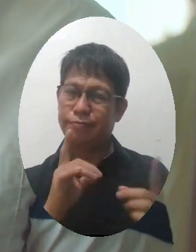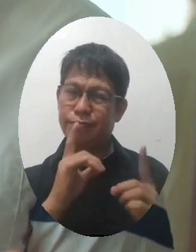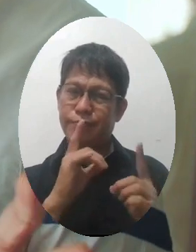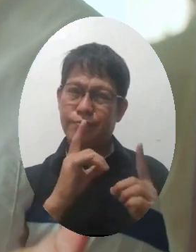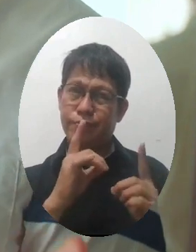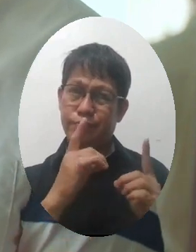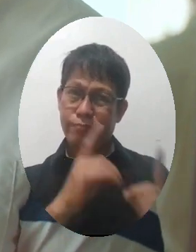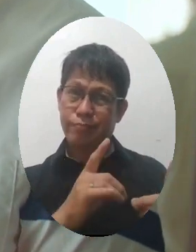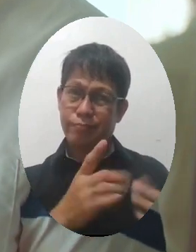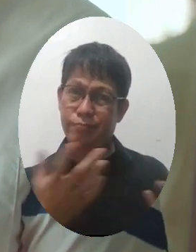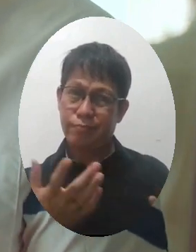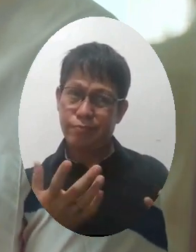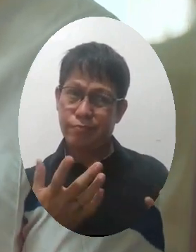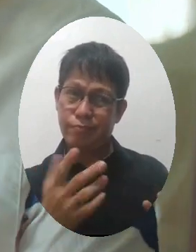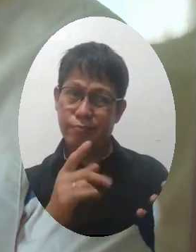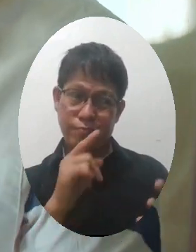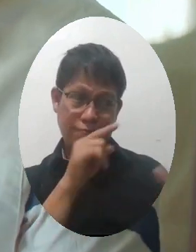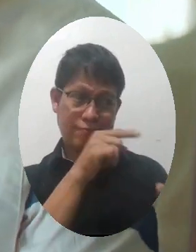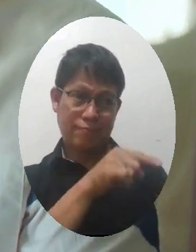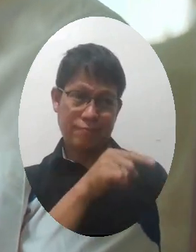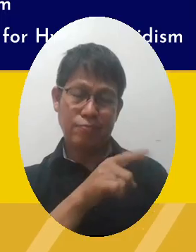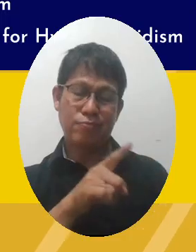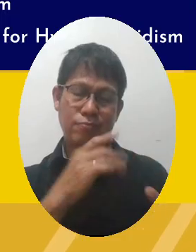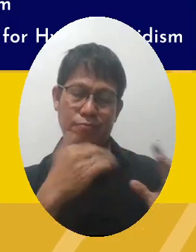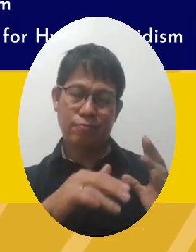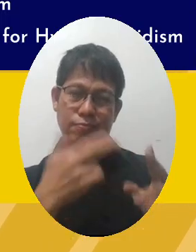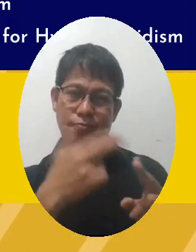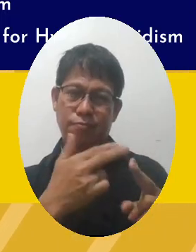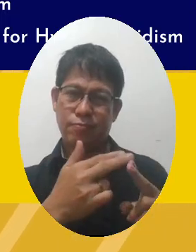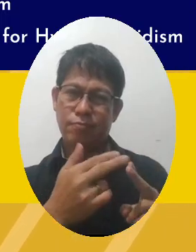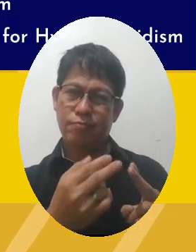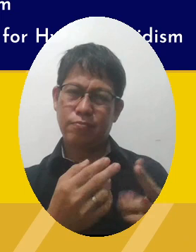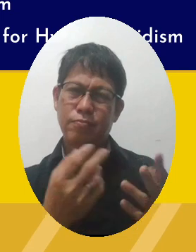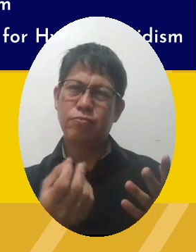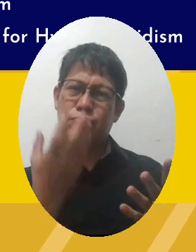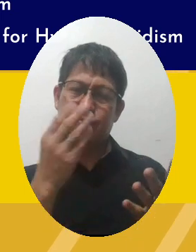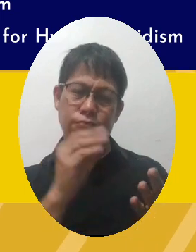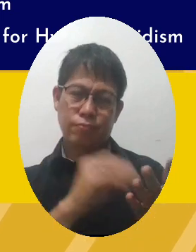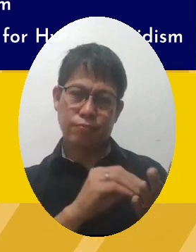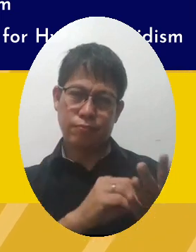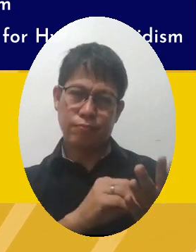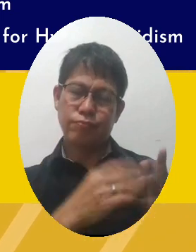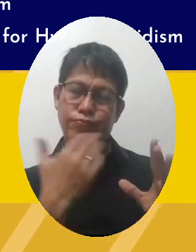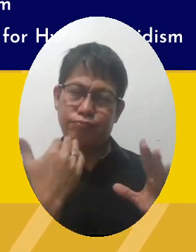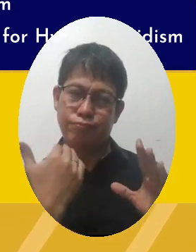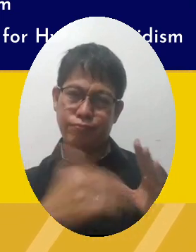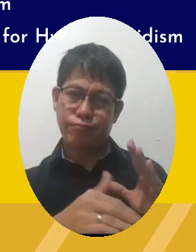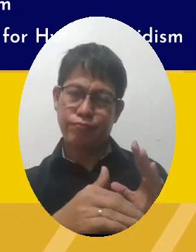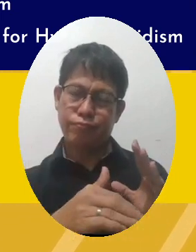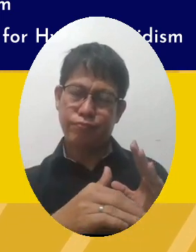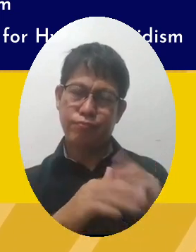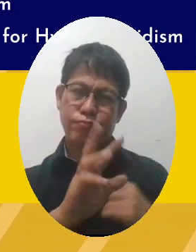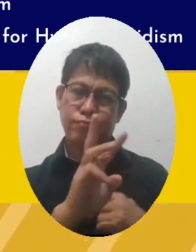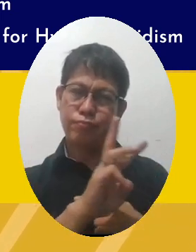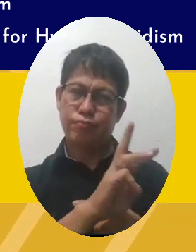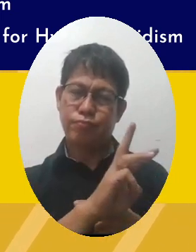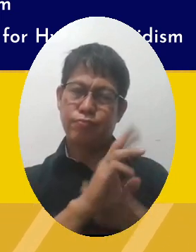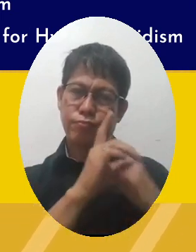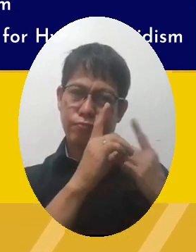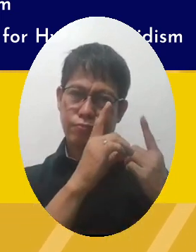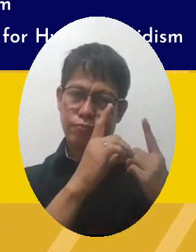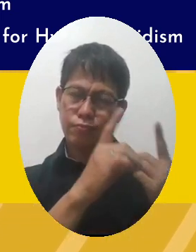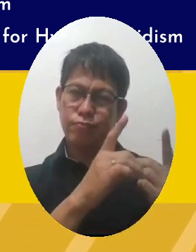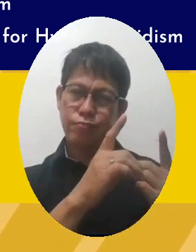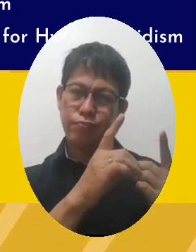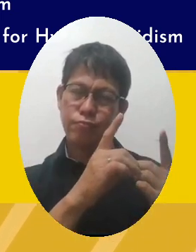makakarating ang inyong donasyon doon sa gusto nyong tulungan, paki-email yung pangalan ng gusto nyong tulungan at ilagay ang halaga, ipadala